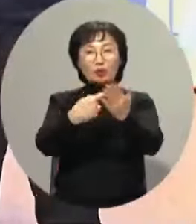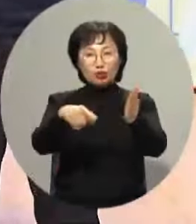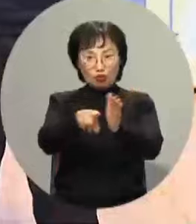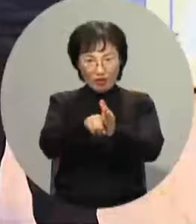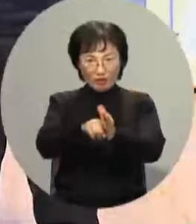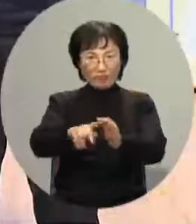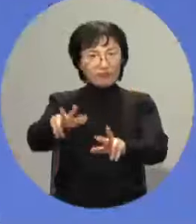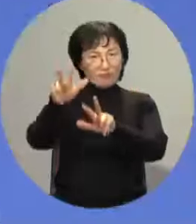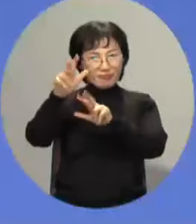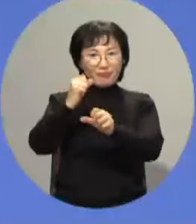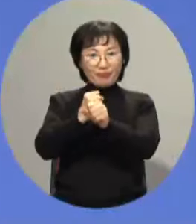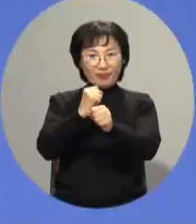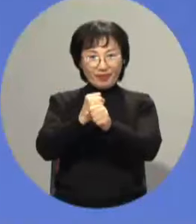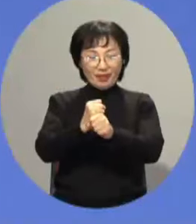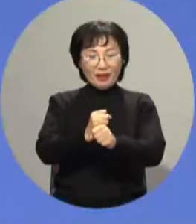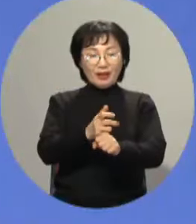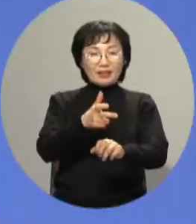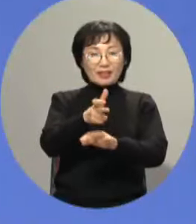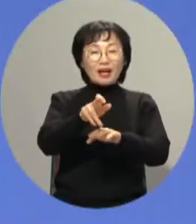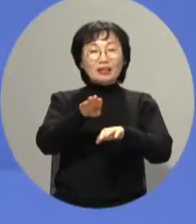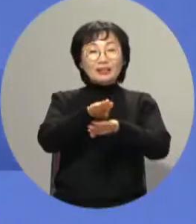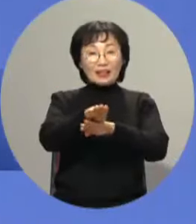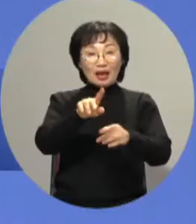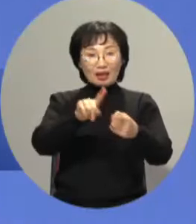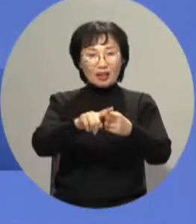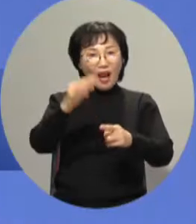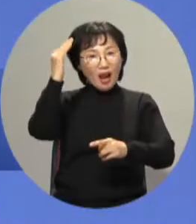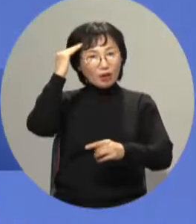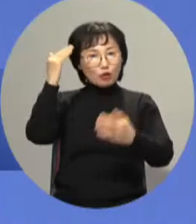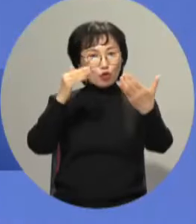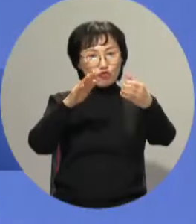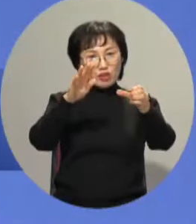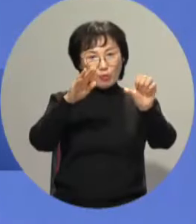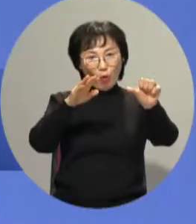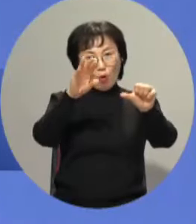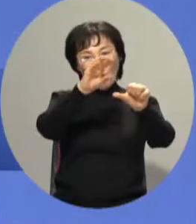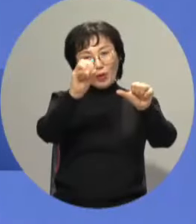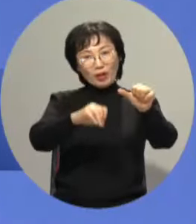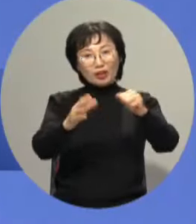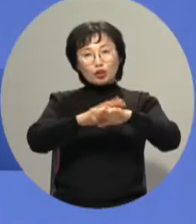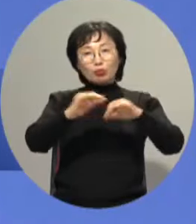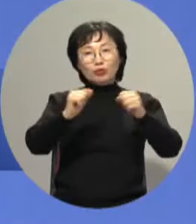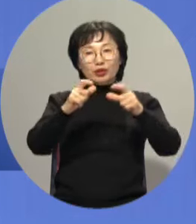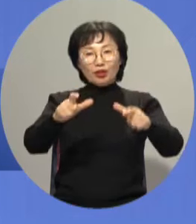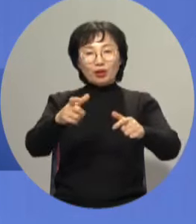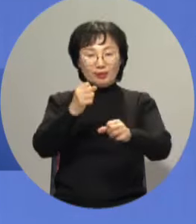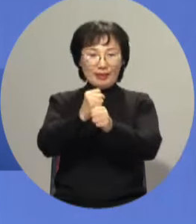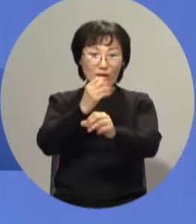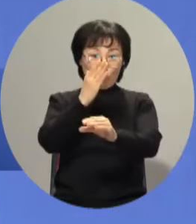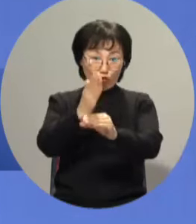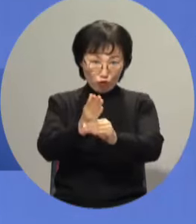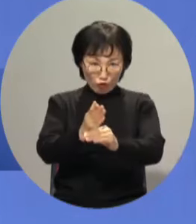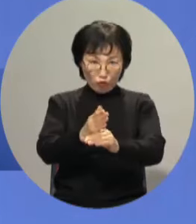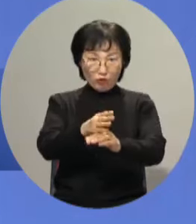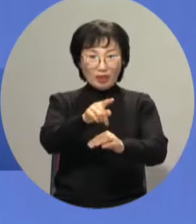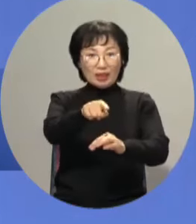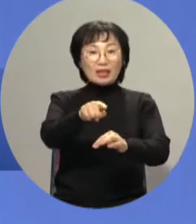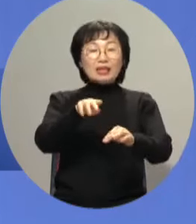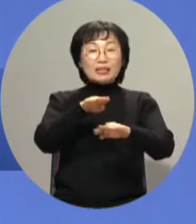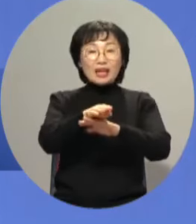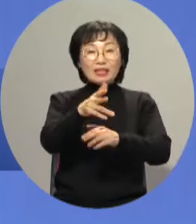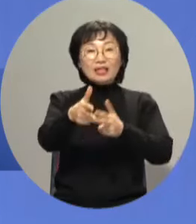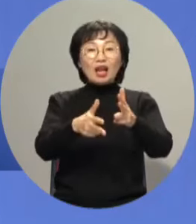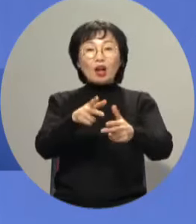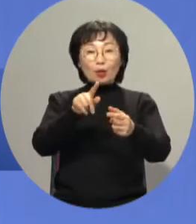겁니다. 상용차의 대한민국의 95%가 전라북도에서 지금 생산되고 있습니다. 상용차 산업에